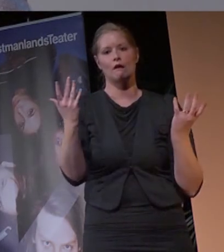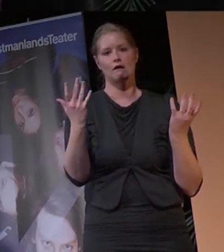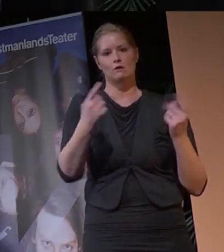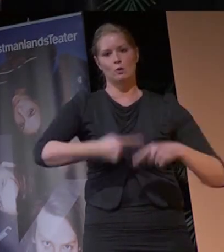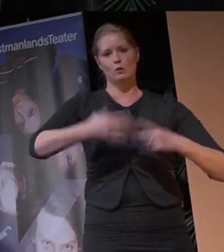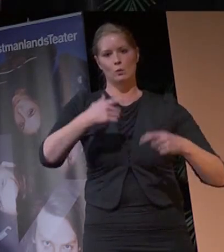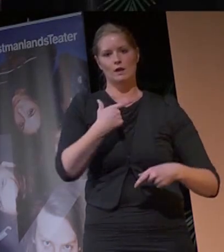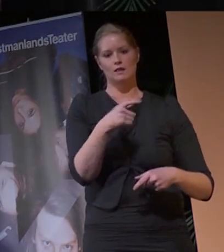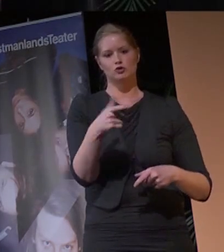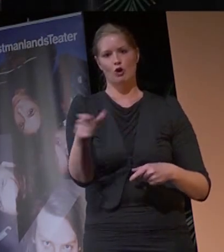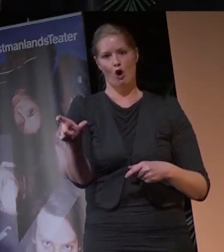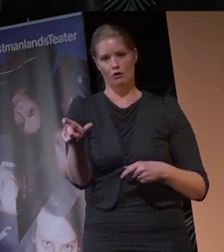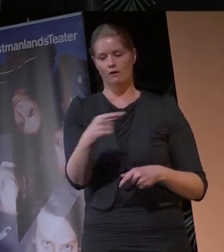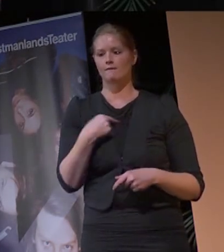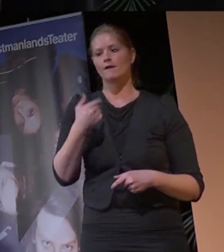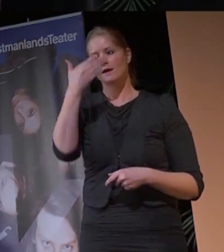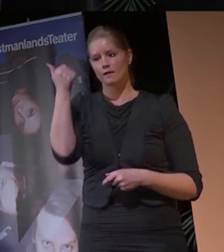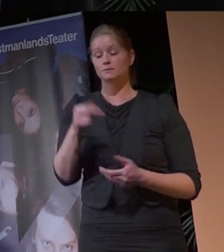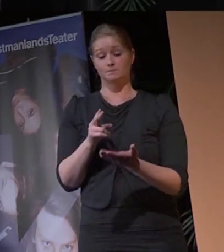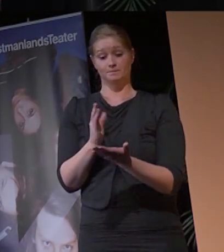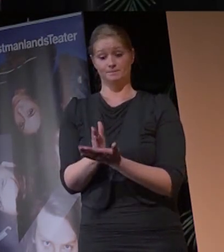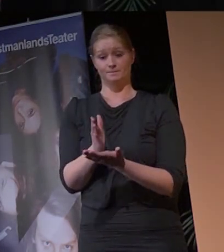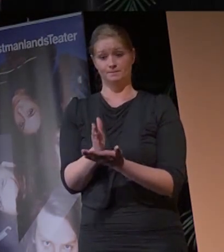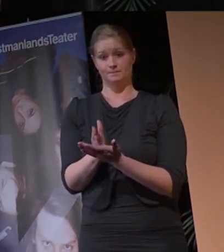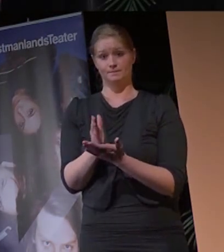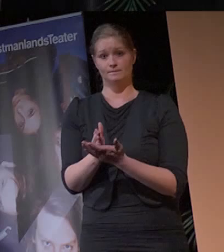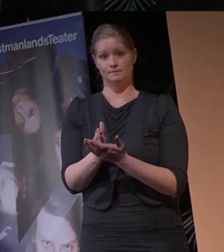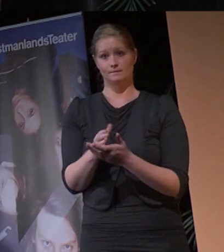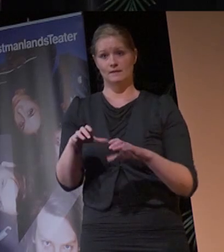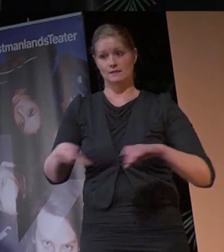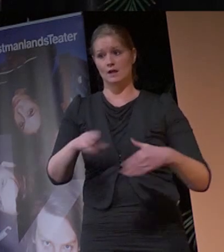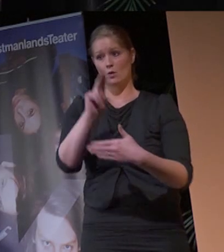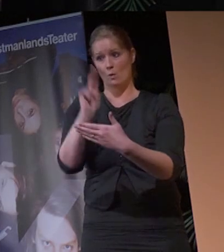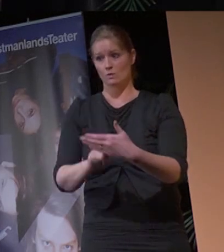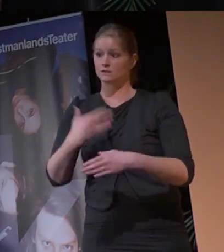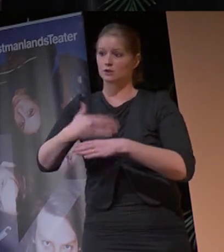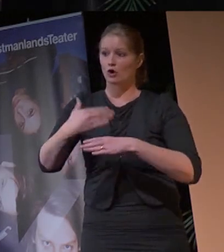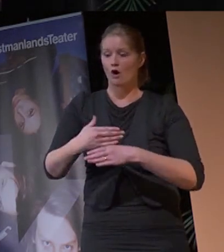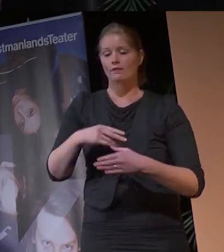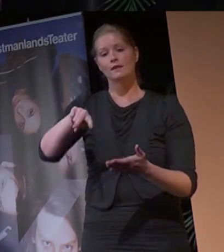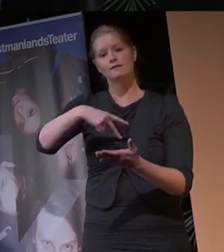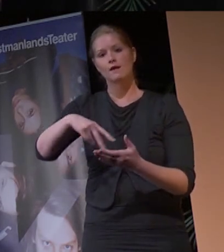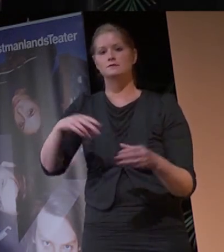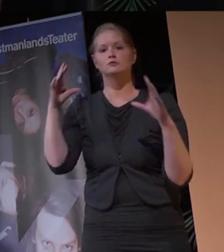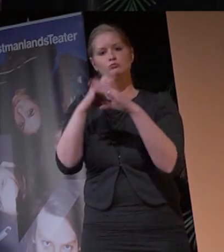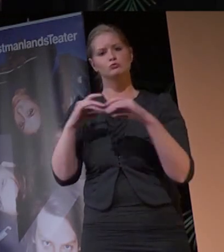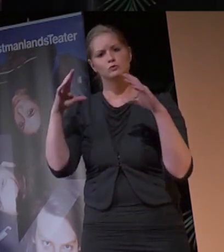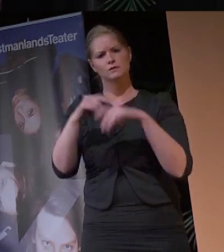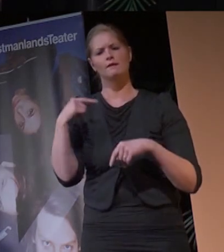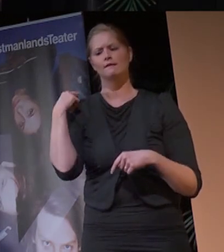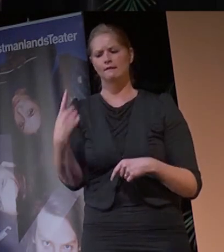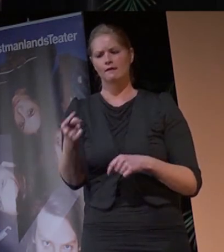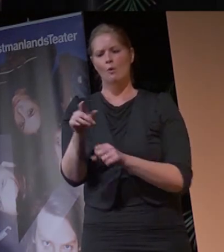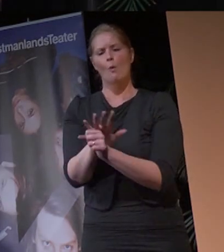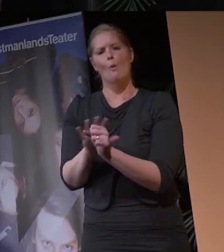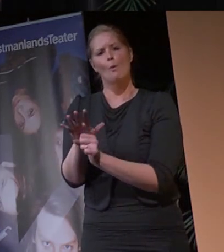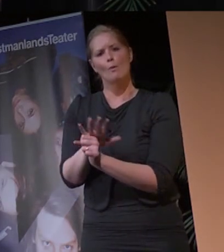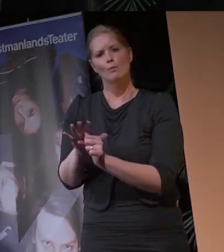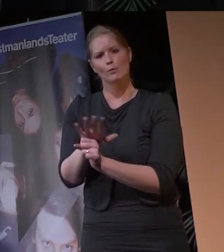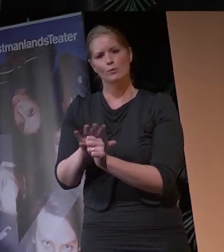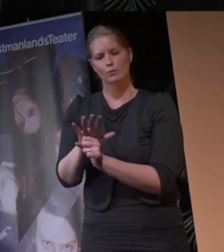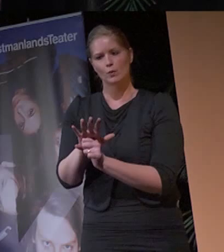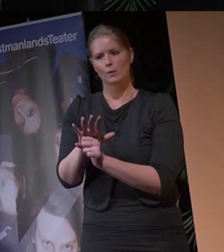Vi kan konstatera att scenkonsten, teater, dans och musik, är det område som